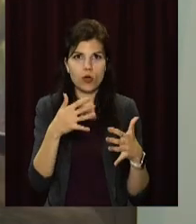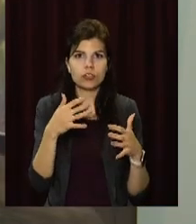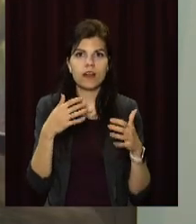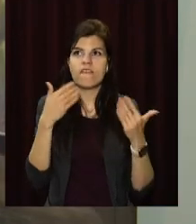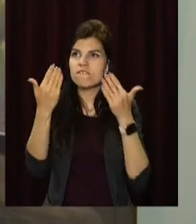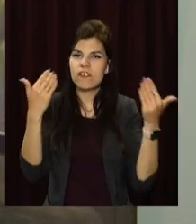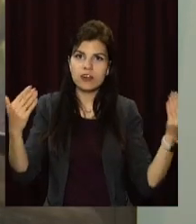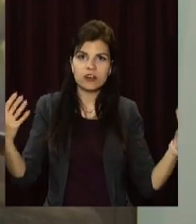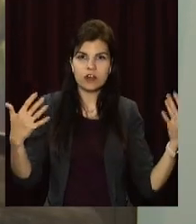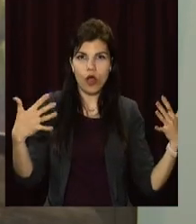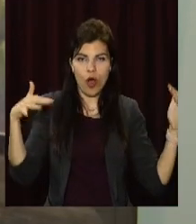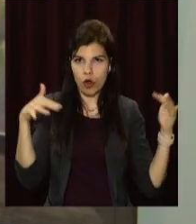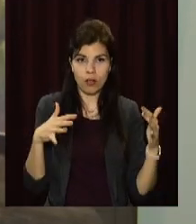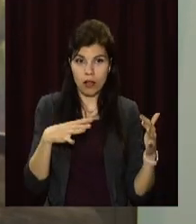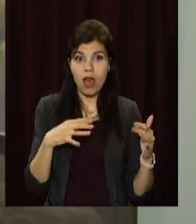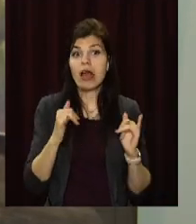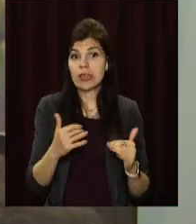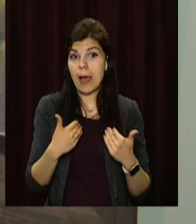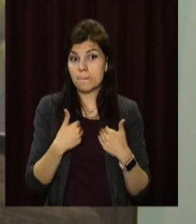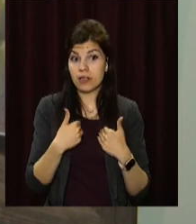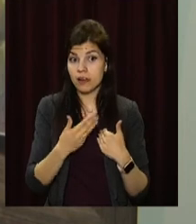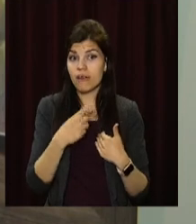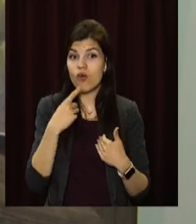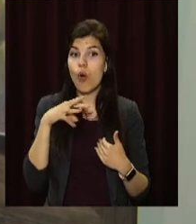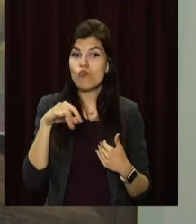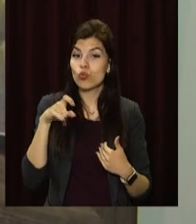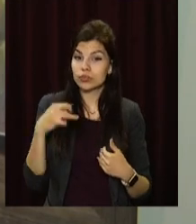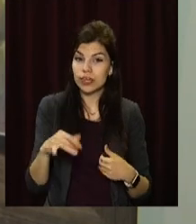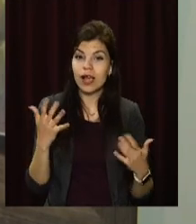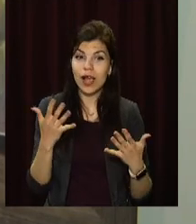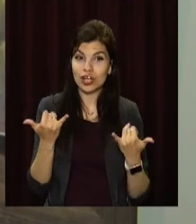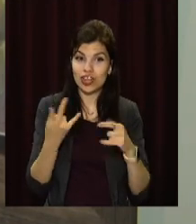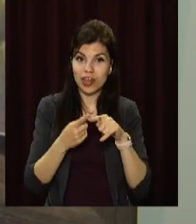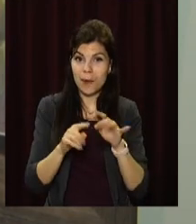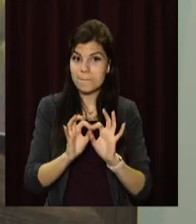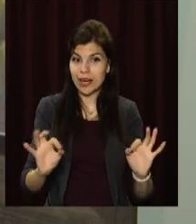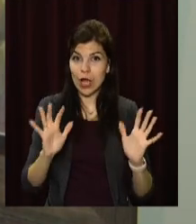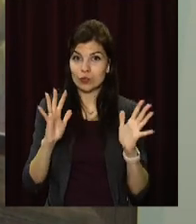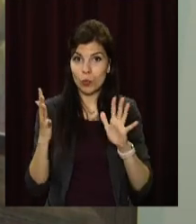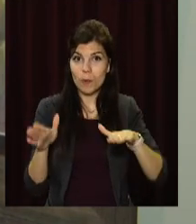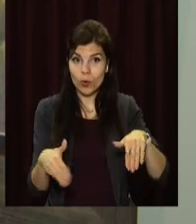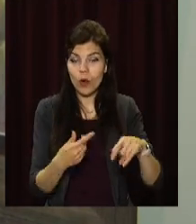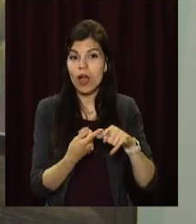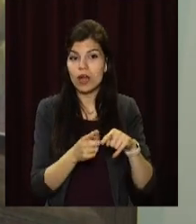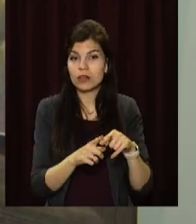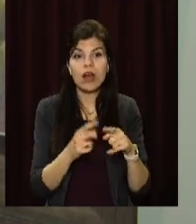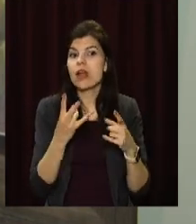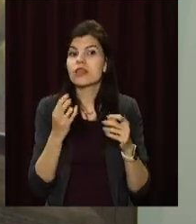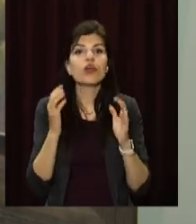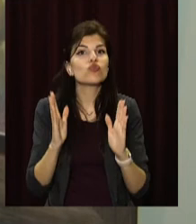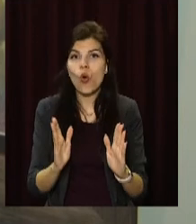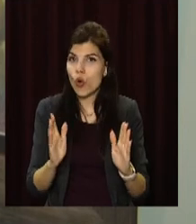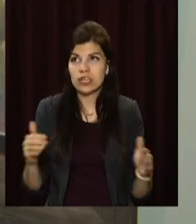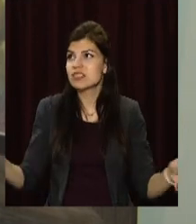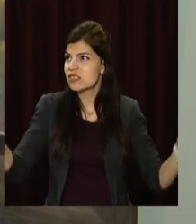які є в нашому місті. Тому для мене музей, в якому зараз проходить таке прекрасне збиття, це не просто стіни, на яких